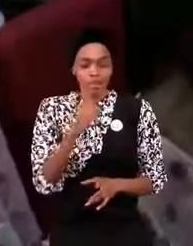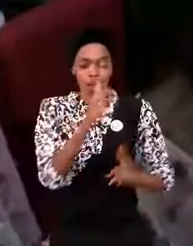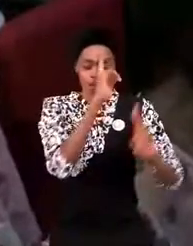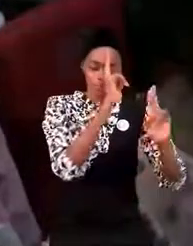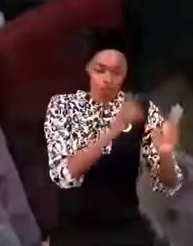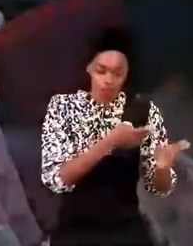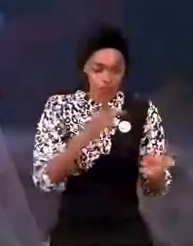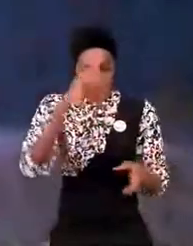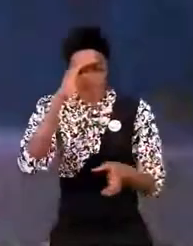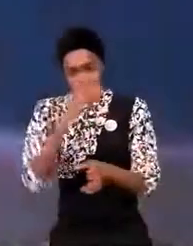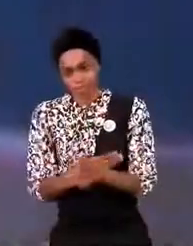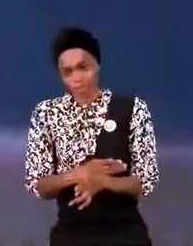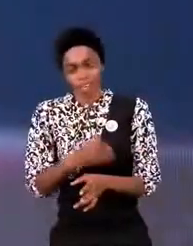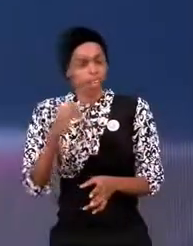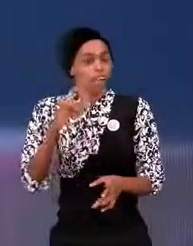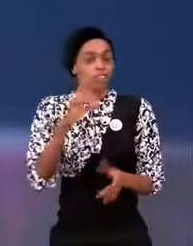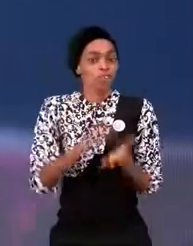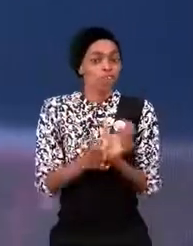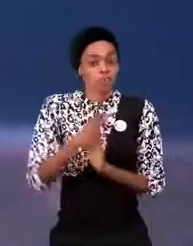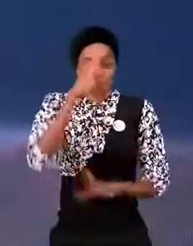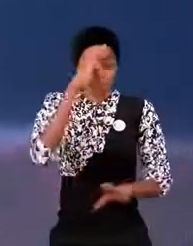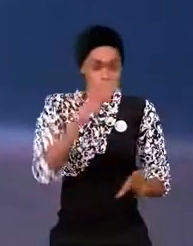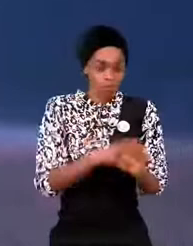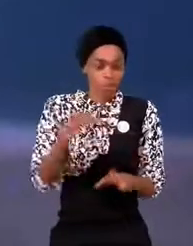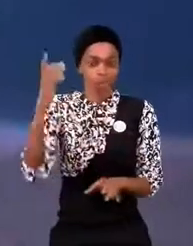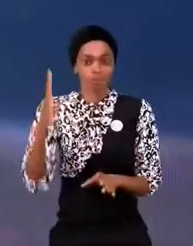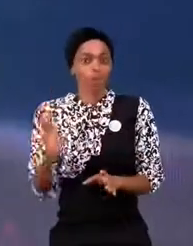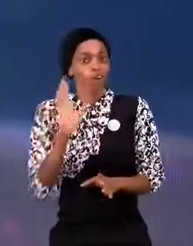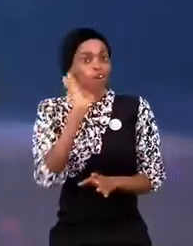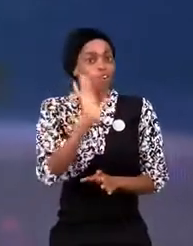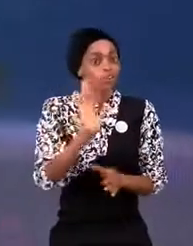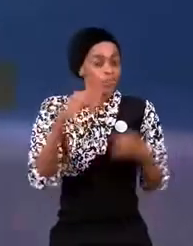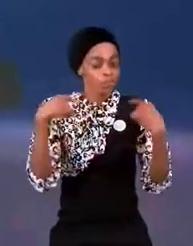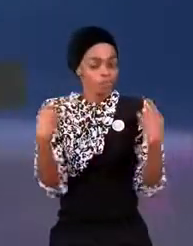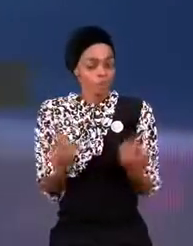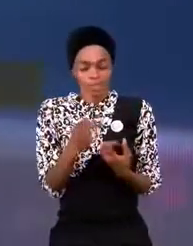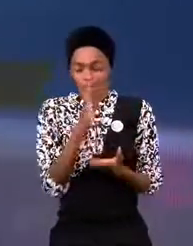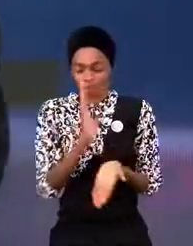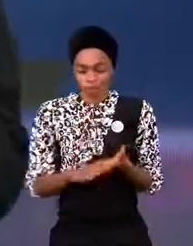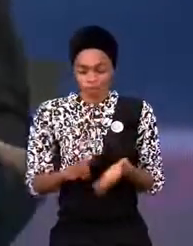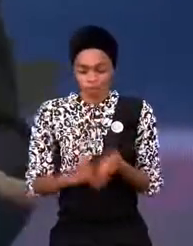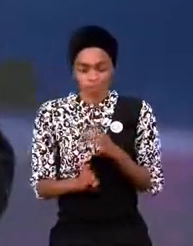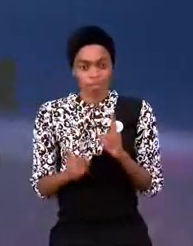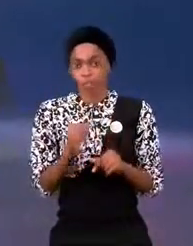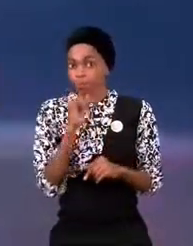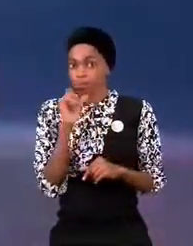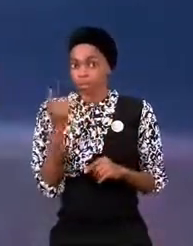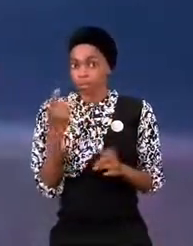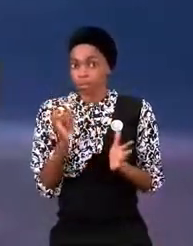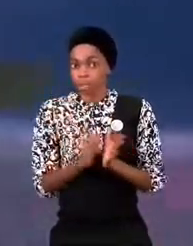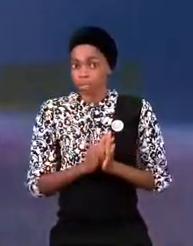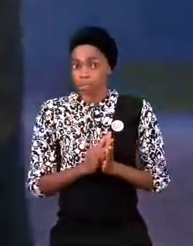sont pardonnés. Non seulement ça, il a eu le pardon, il n'a pas fui pour dire merci